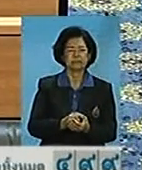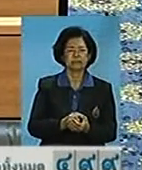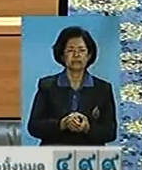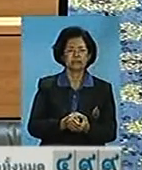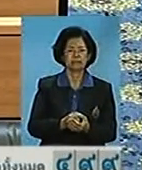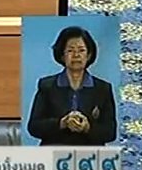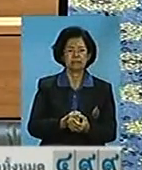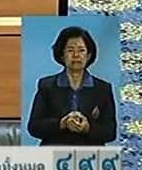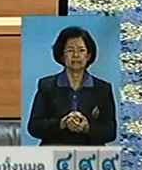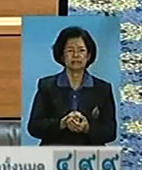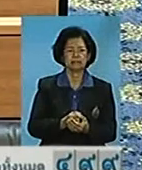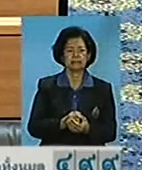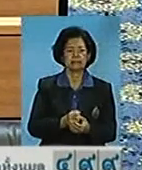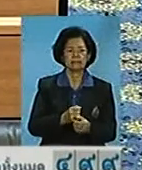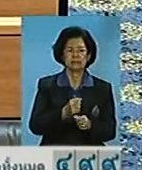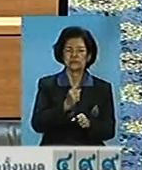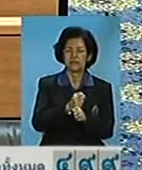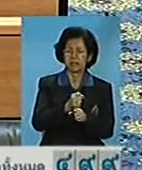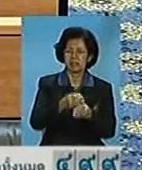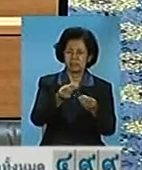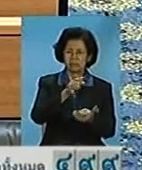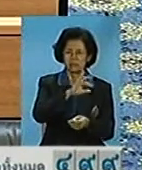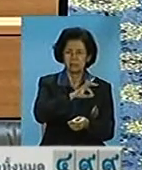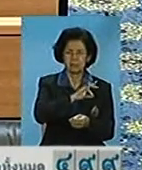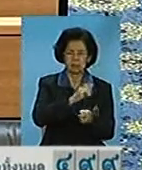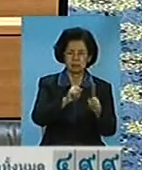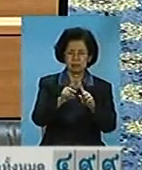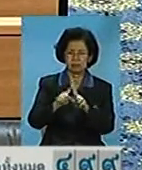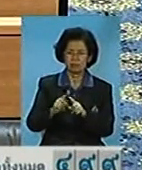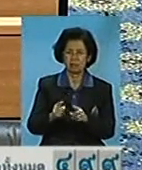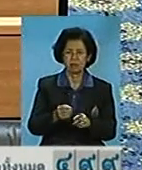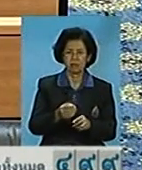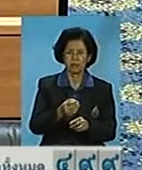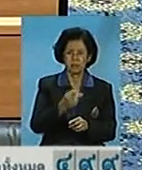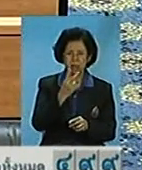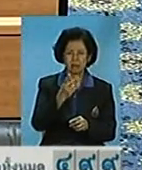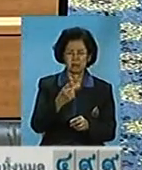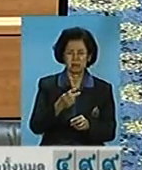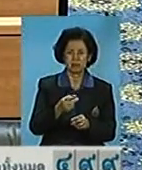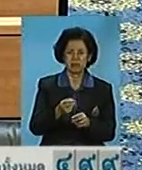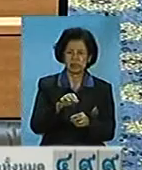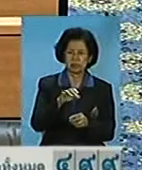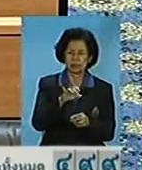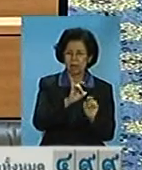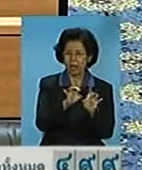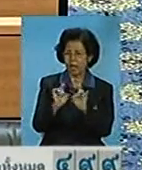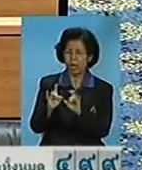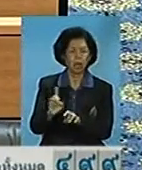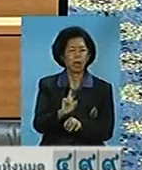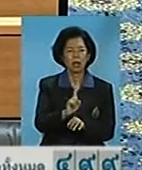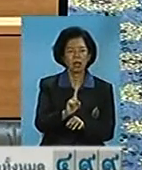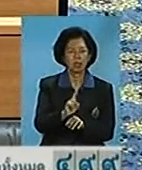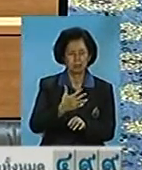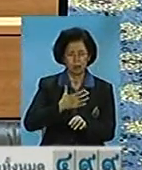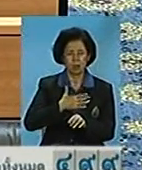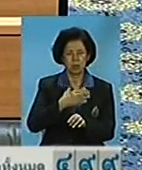ทำเดี๋ยวเพื่อนสมัยชิกหลายท่านก็จะเห็นว่าเราจะตีรวนหรืออย่างไรแต่ผมอยากจะพูดให้ชัดเ